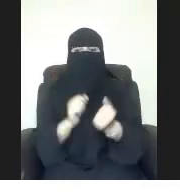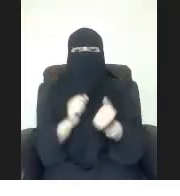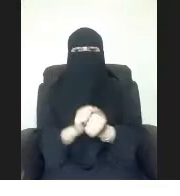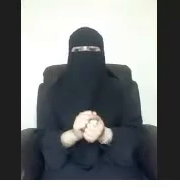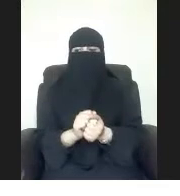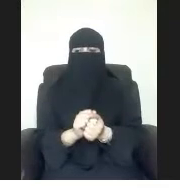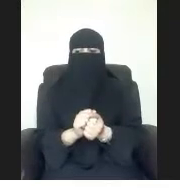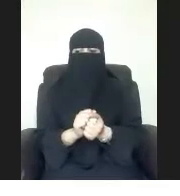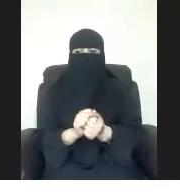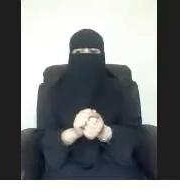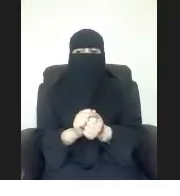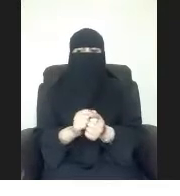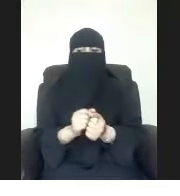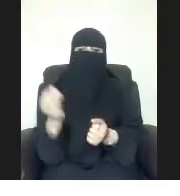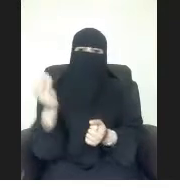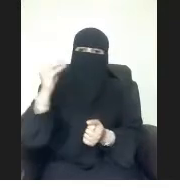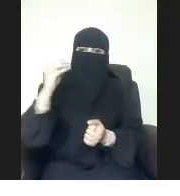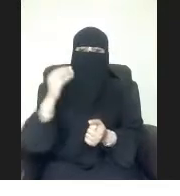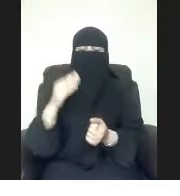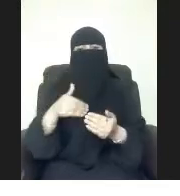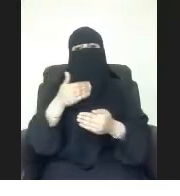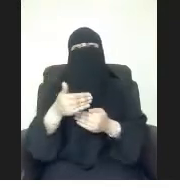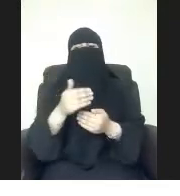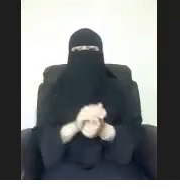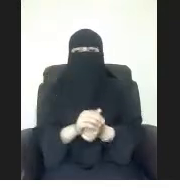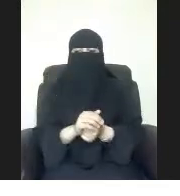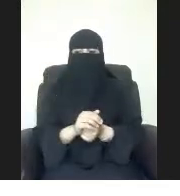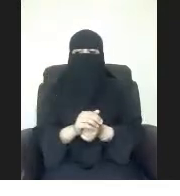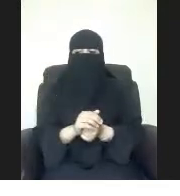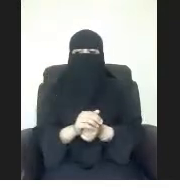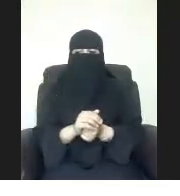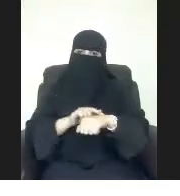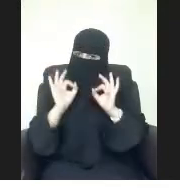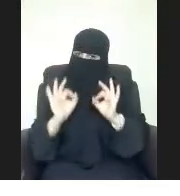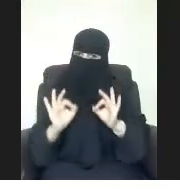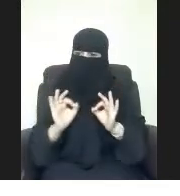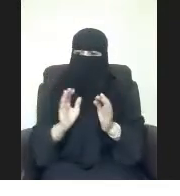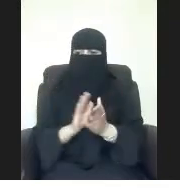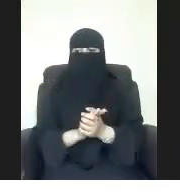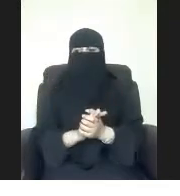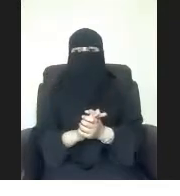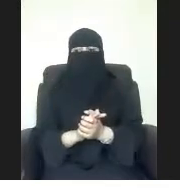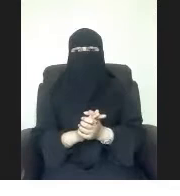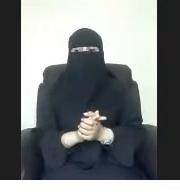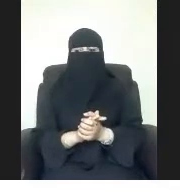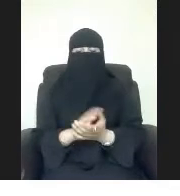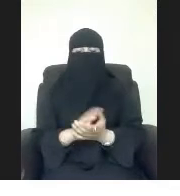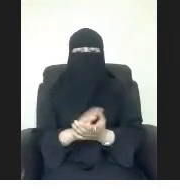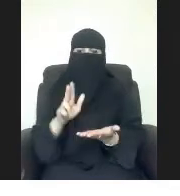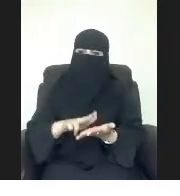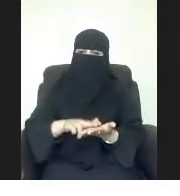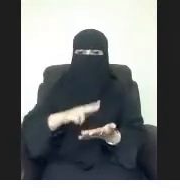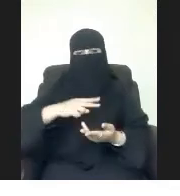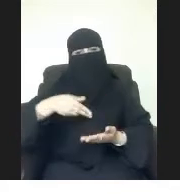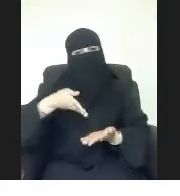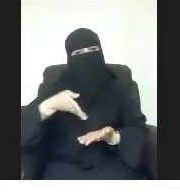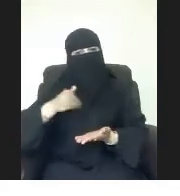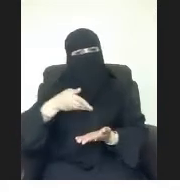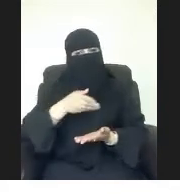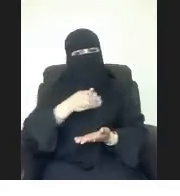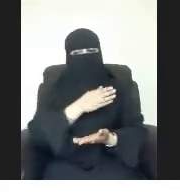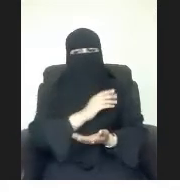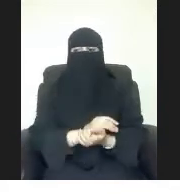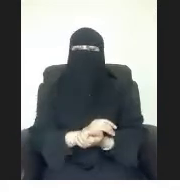راجعة، انضباط، ديسيبلين، توفير وسائط متعددة، وإعداد هذا الجيل